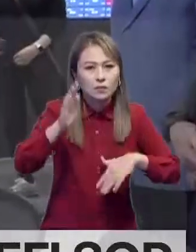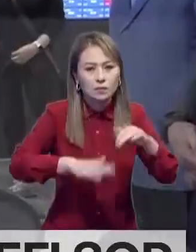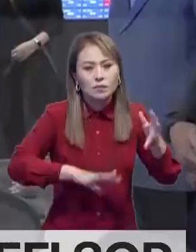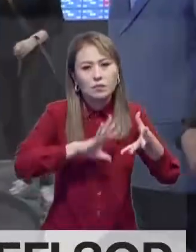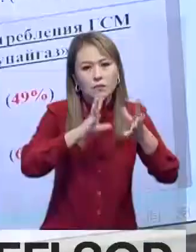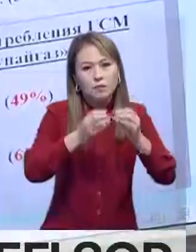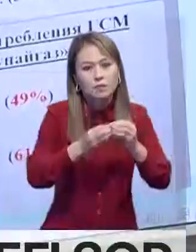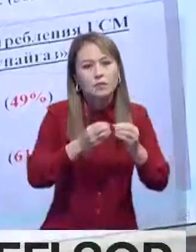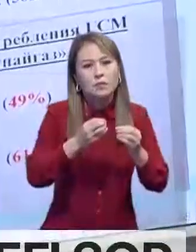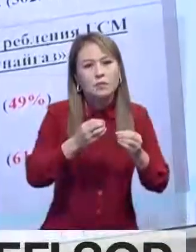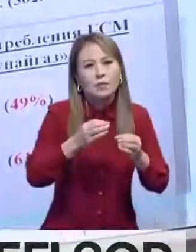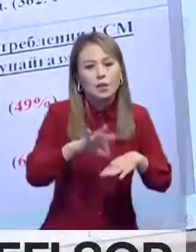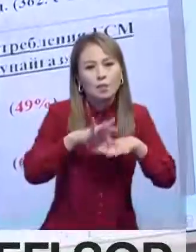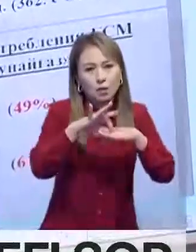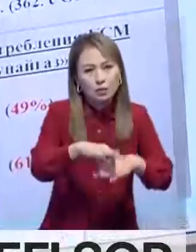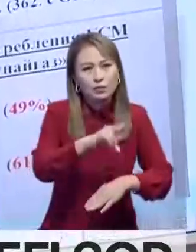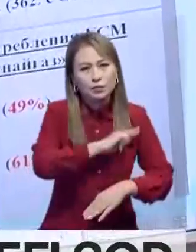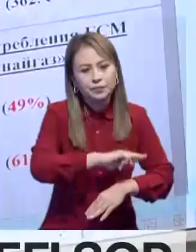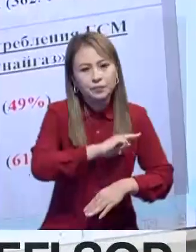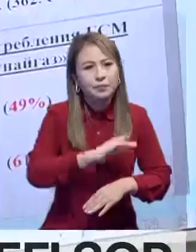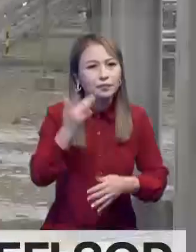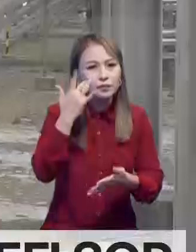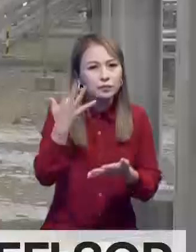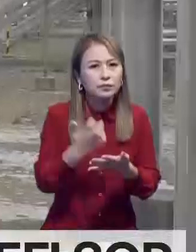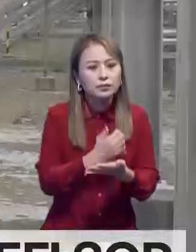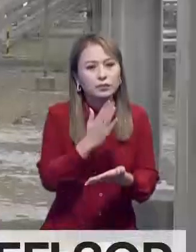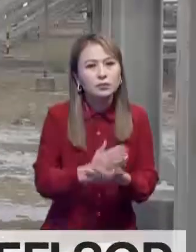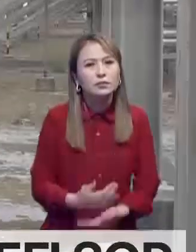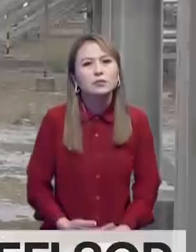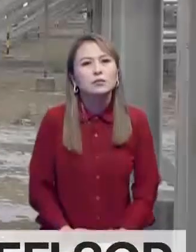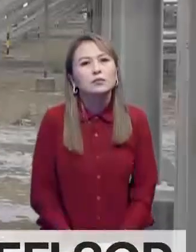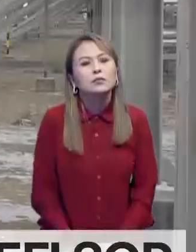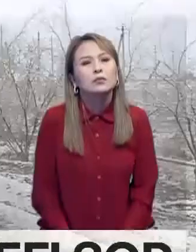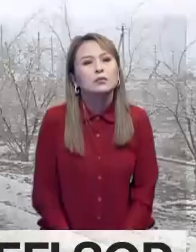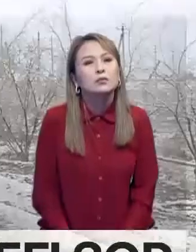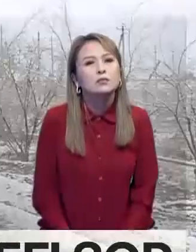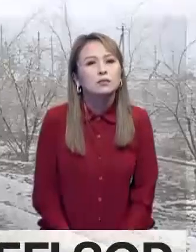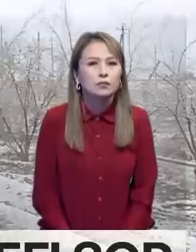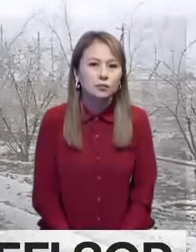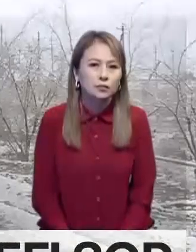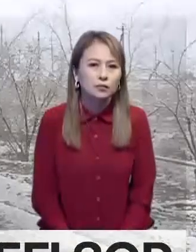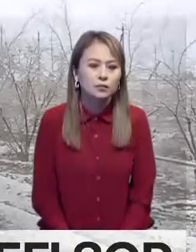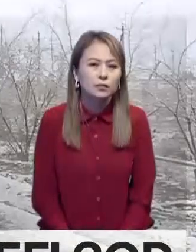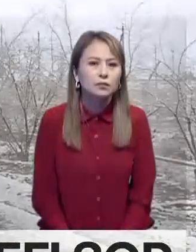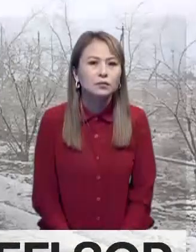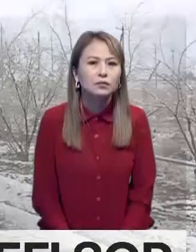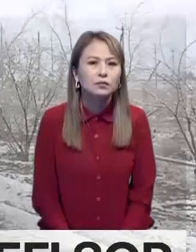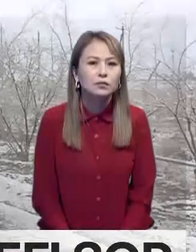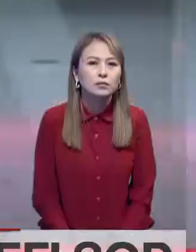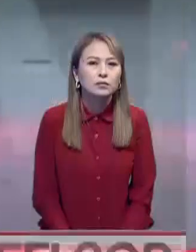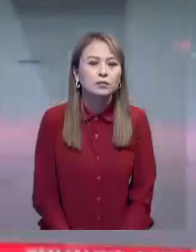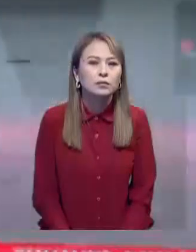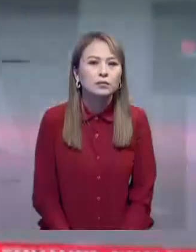кен орнымен сапарларды басқару жобалары өз нәтижесін беріп отыр. Асланбек Шығар, Амантай Мәтеніп, Хабар 24, Атырау.